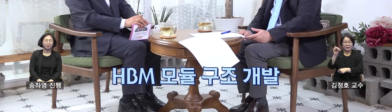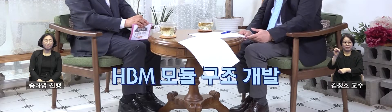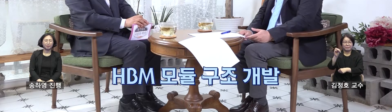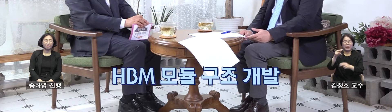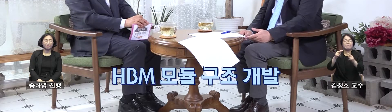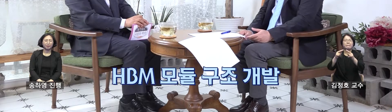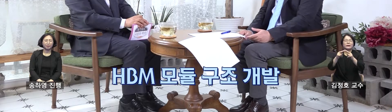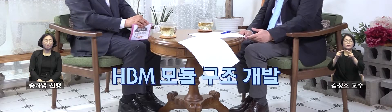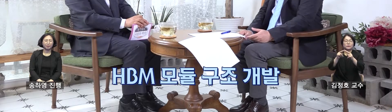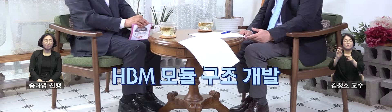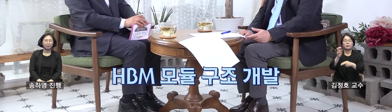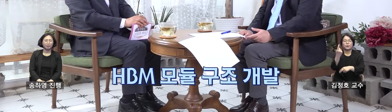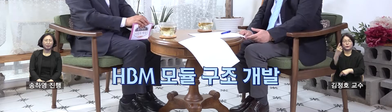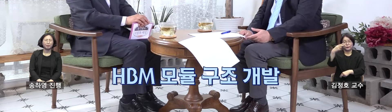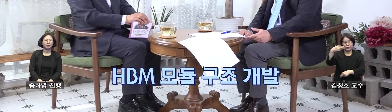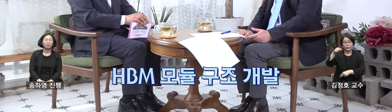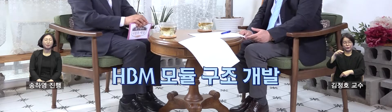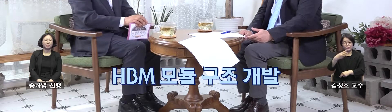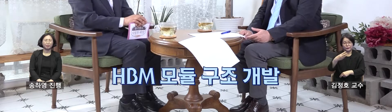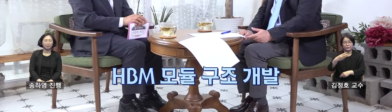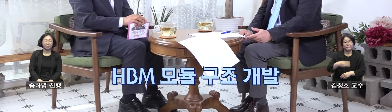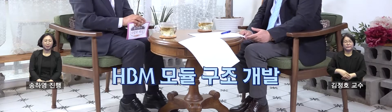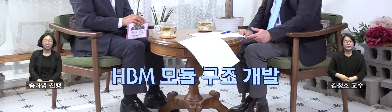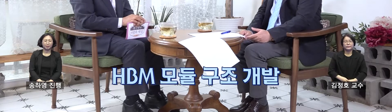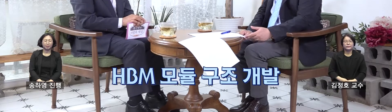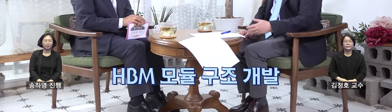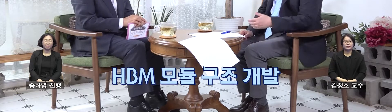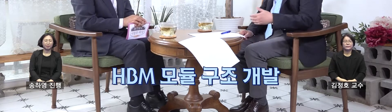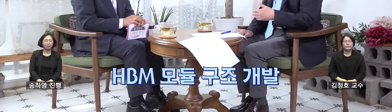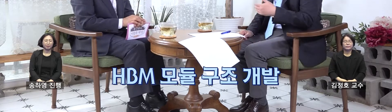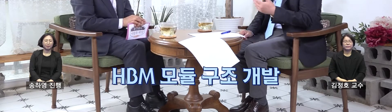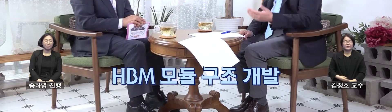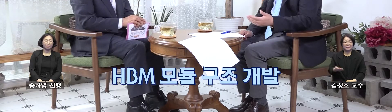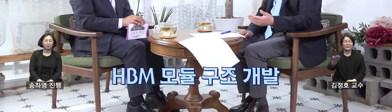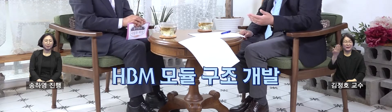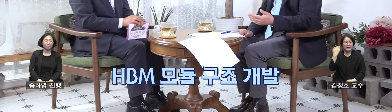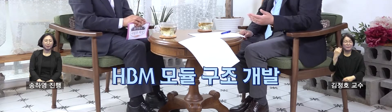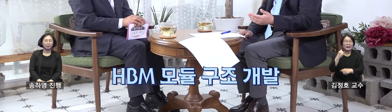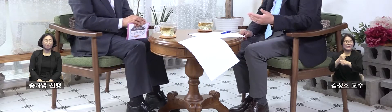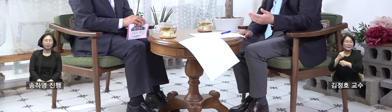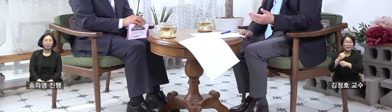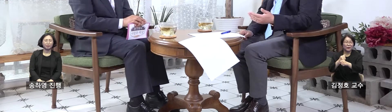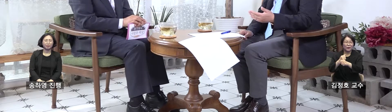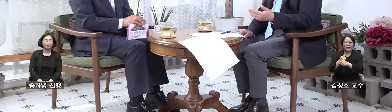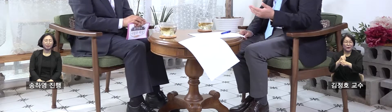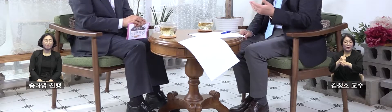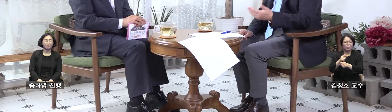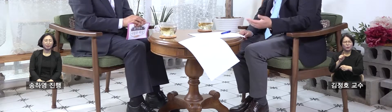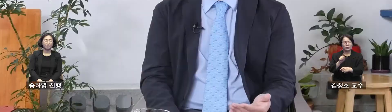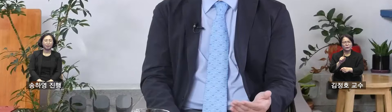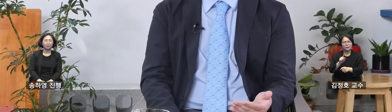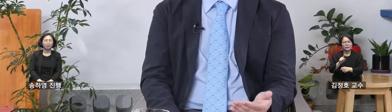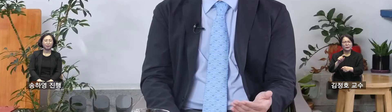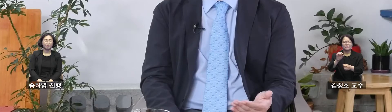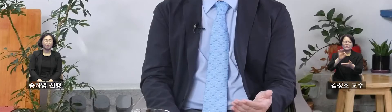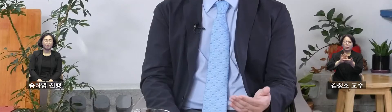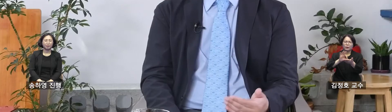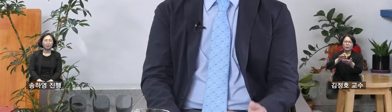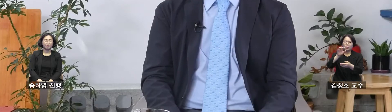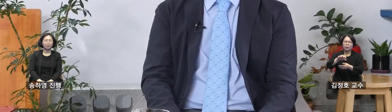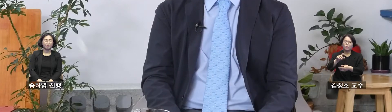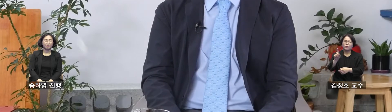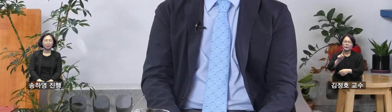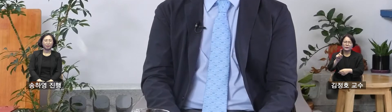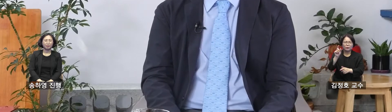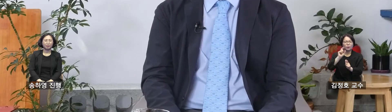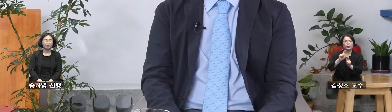반도체 모듈입니다. 그런데 그때 그걸 개발하면서 이게 어디 쓰일까 하고 제가